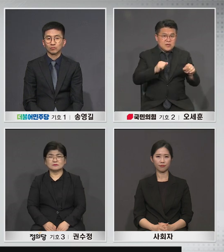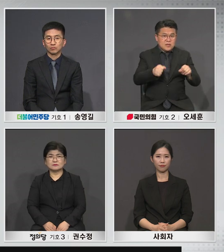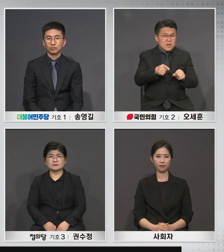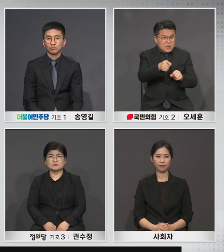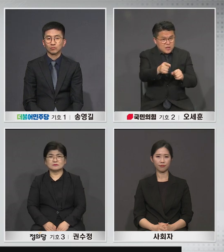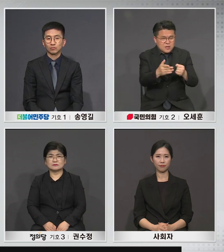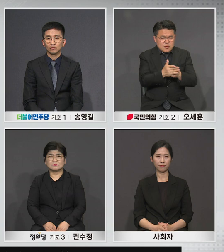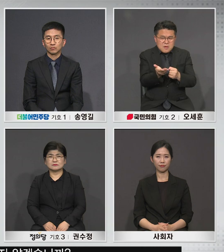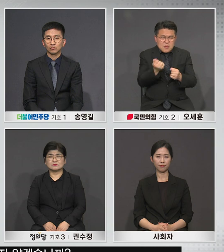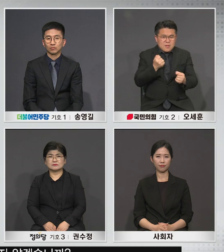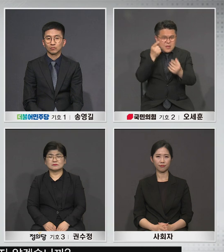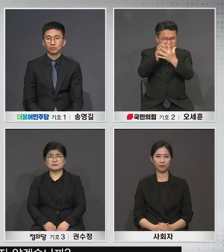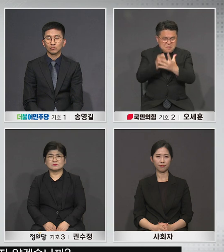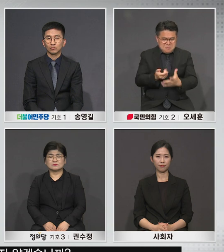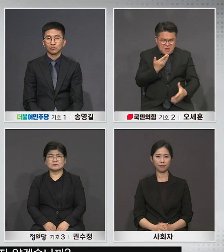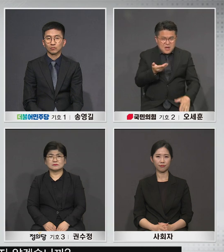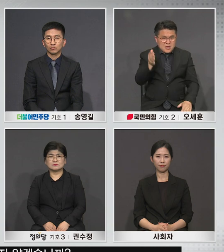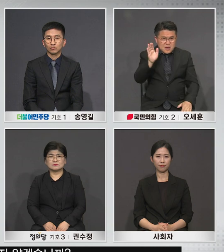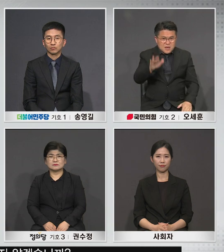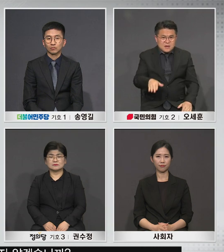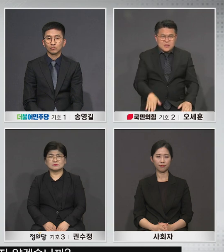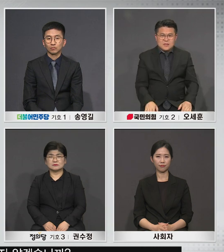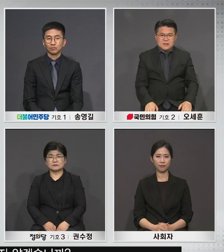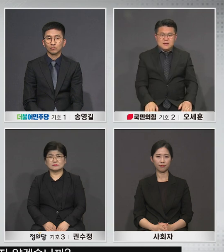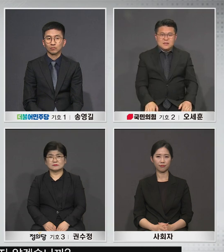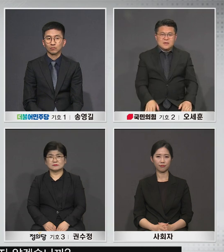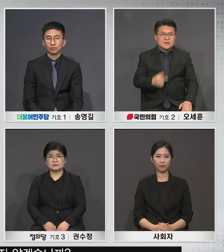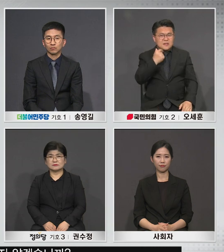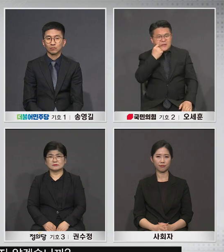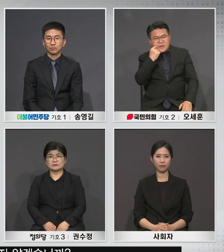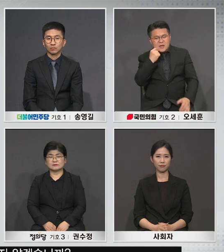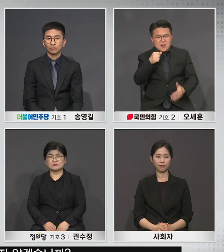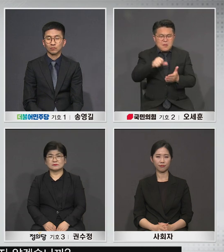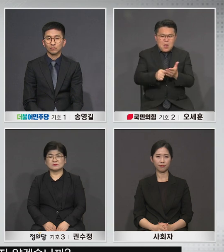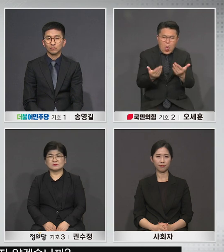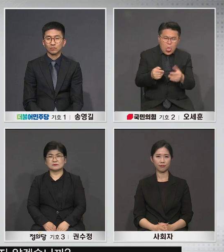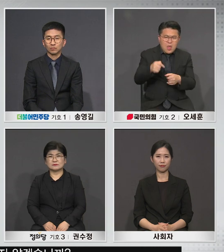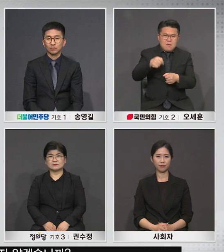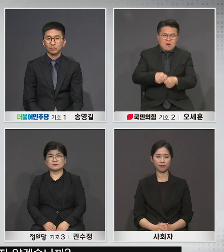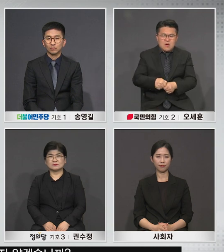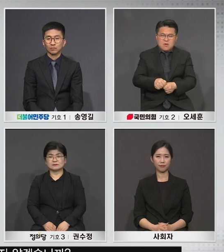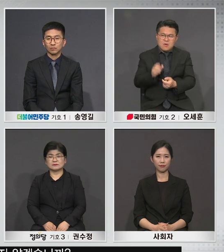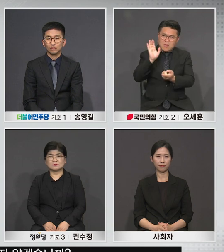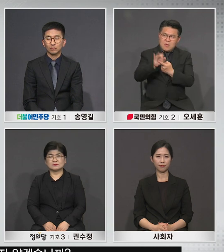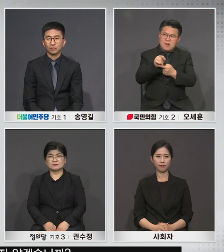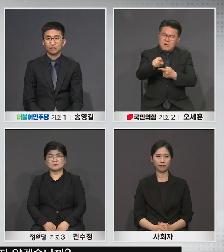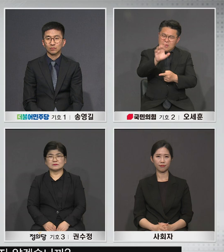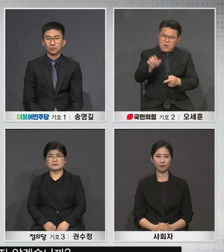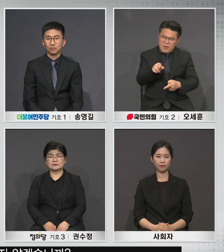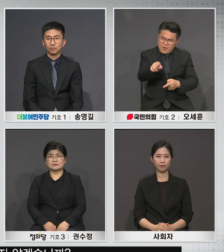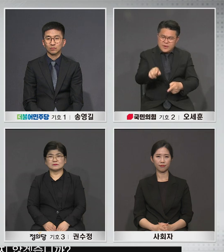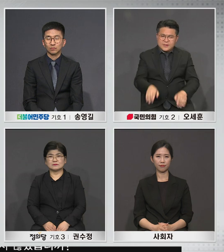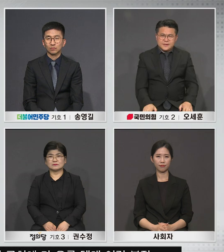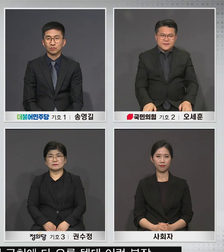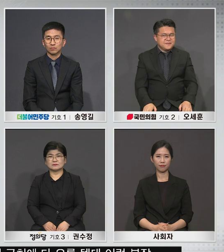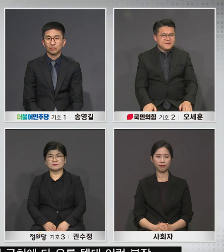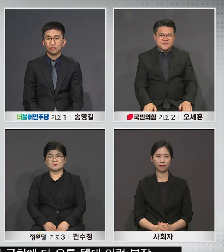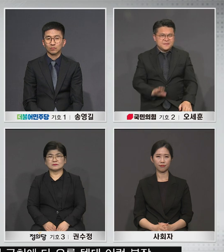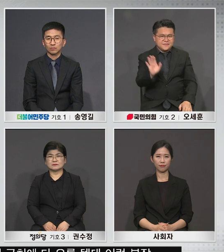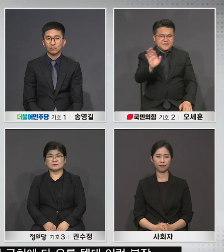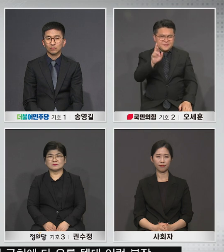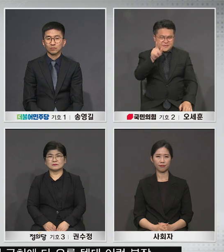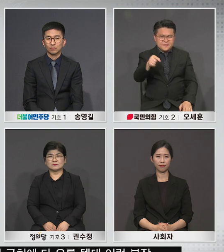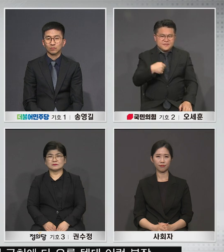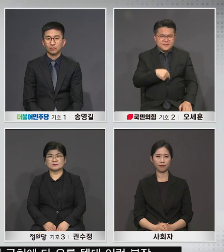다 예측이 가능함에도 불구하고 너무 인기 영합적인 주장 제안을 반복적으로 하시기 때문에 제가 이 점은 꼭